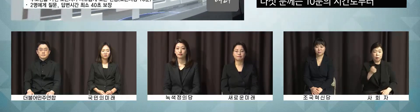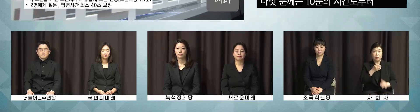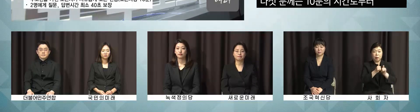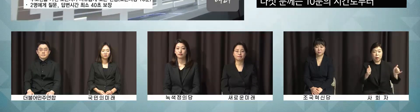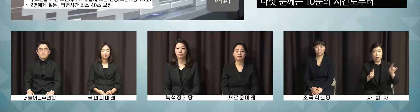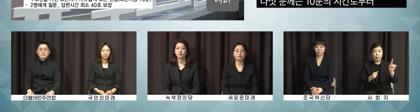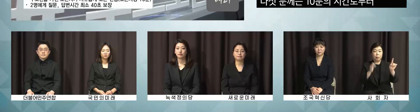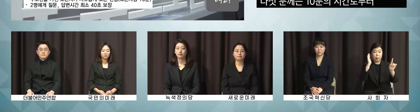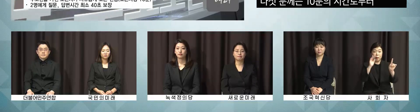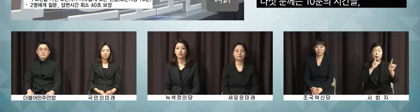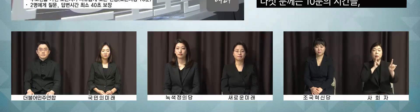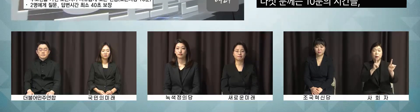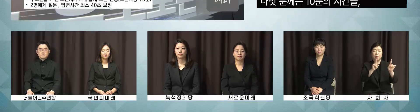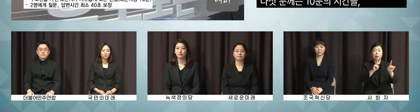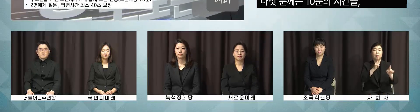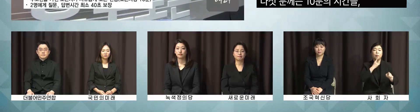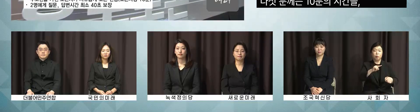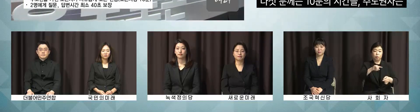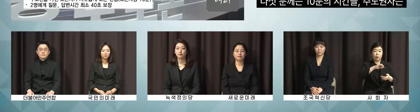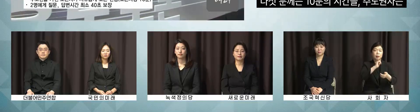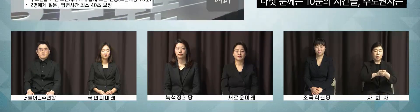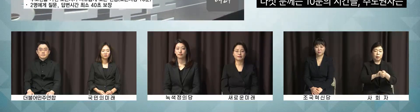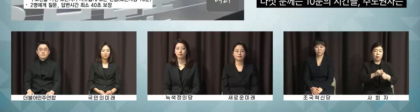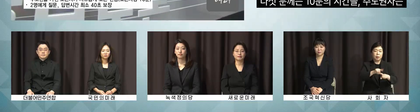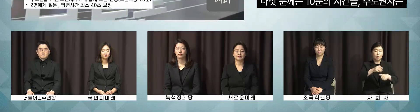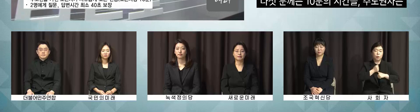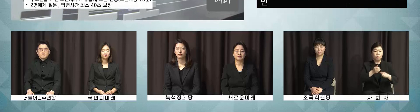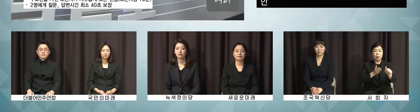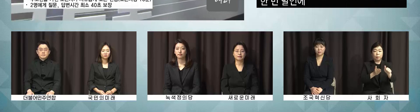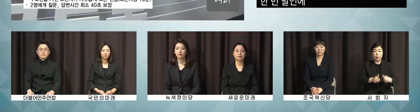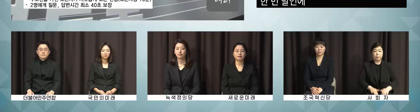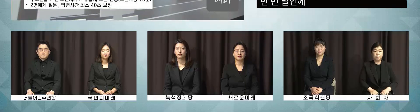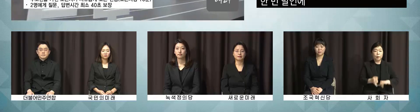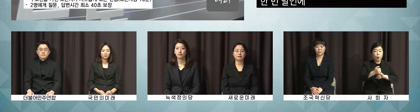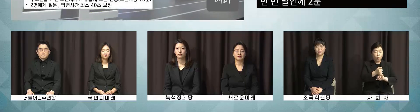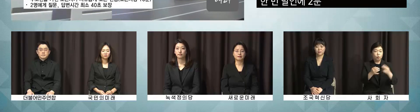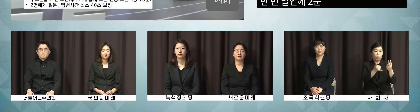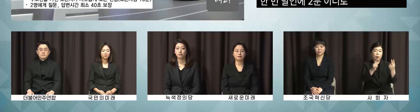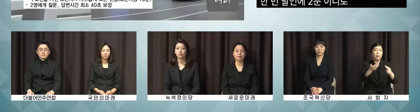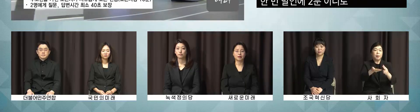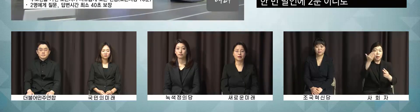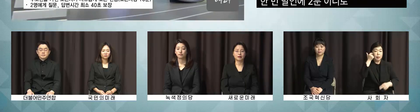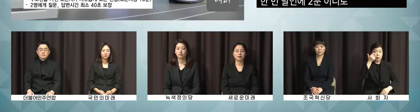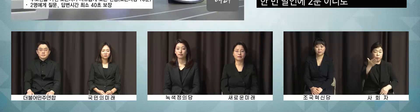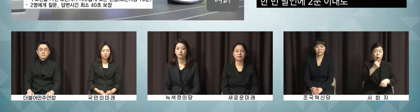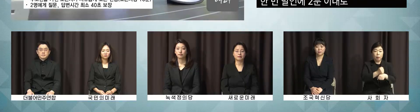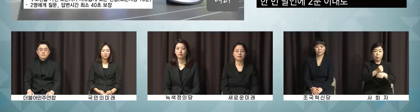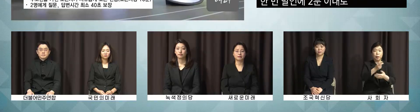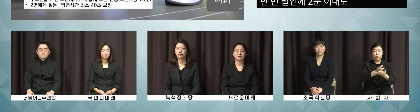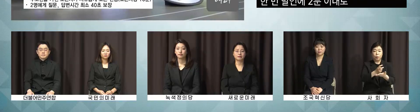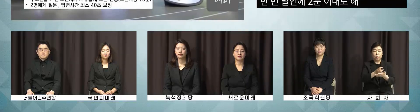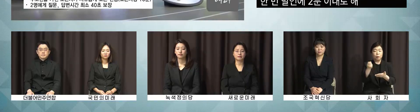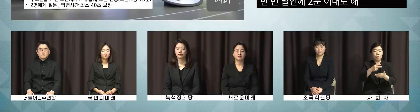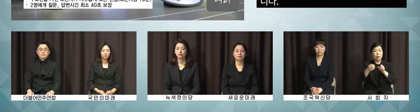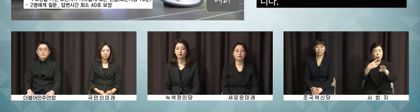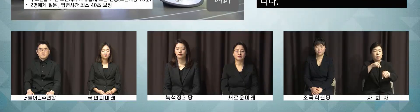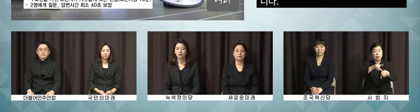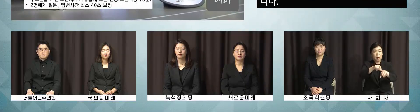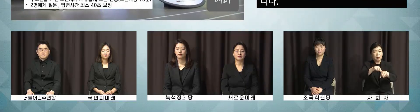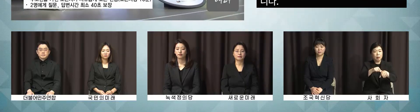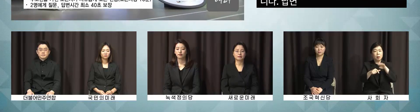발언하실 때 2분 이내로 해주시기 바랍니다. 반드시 2명 이상에게 질문하셔야 하고요. 답변 시간은